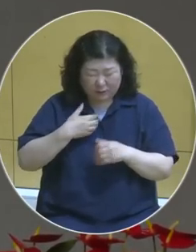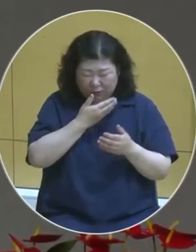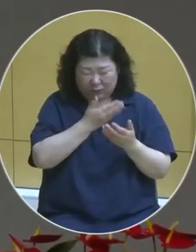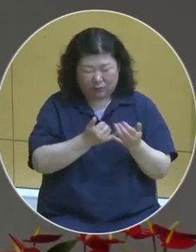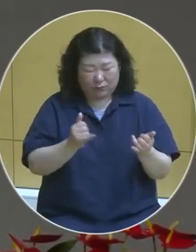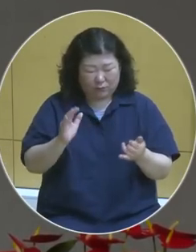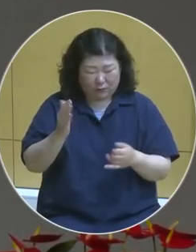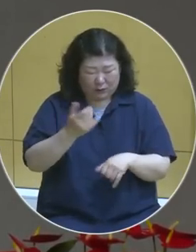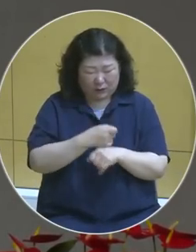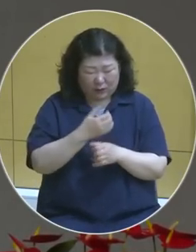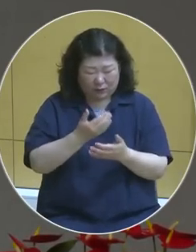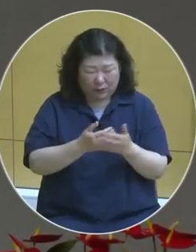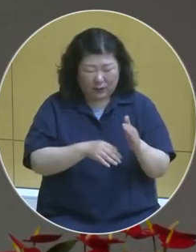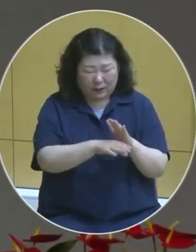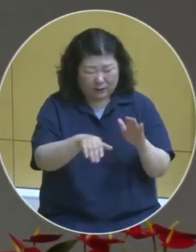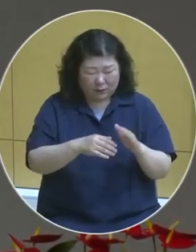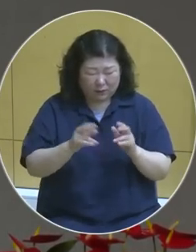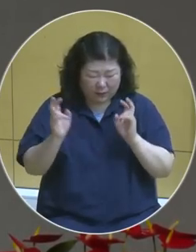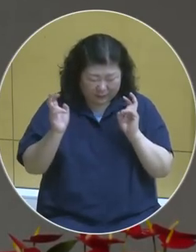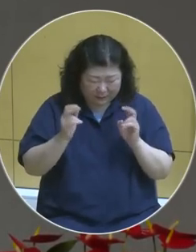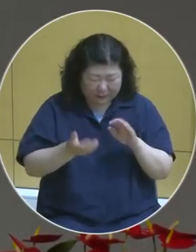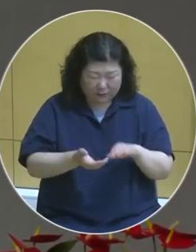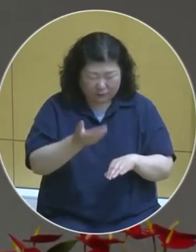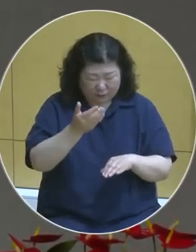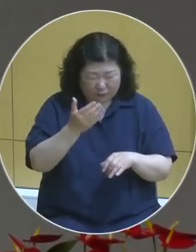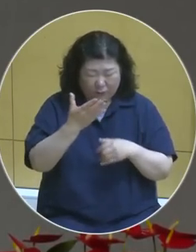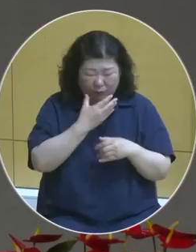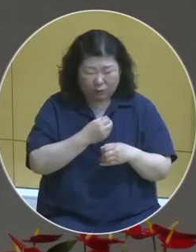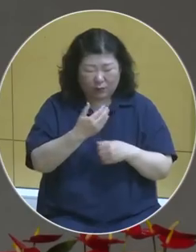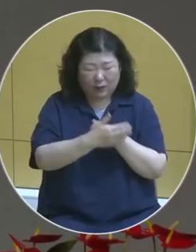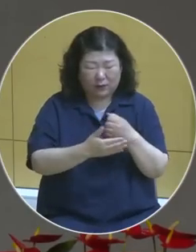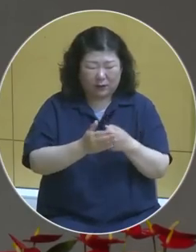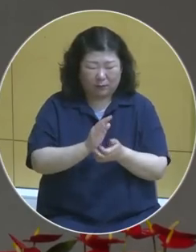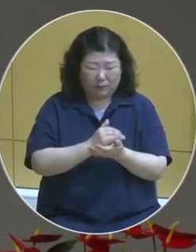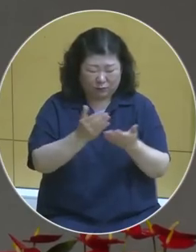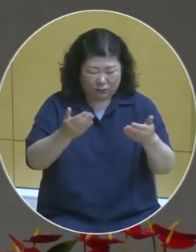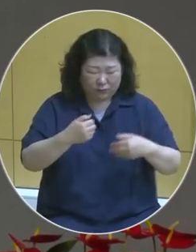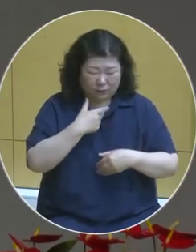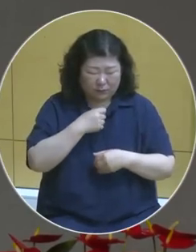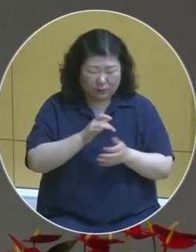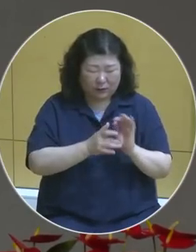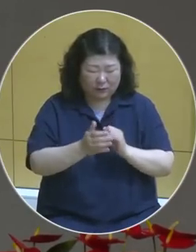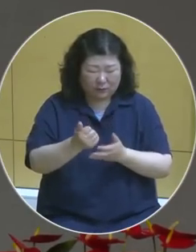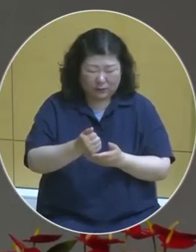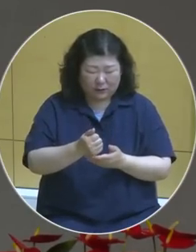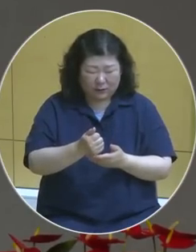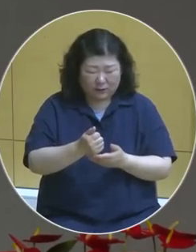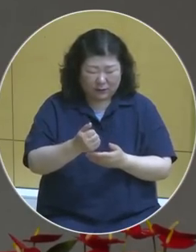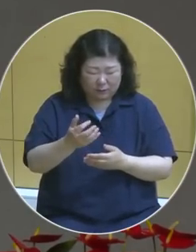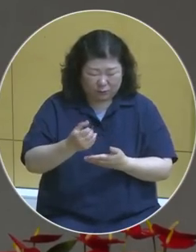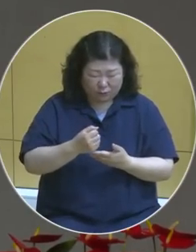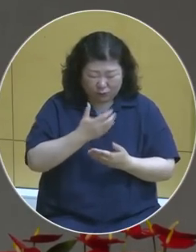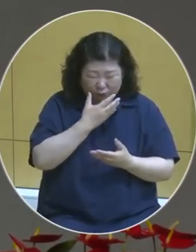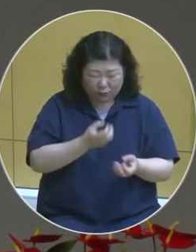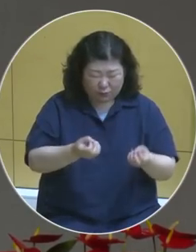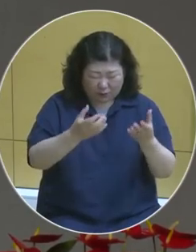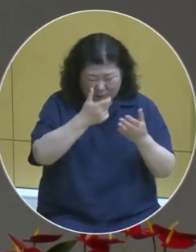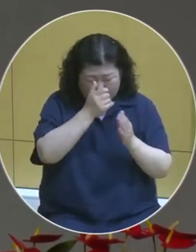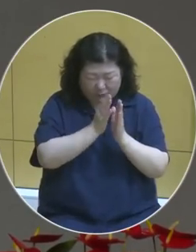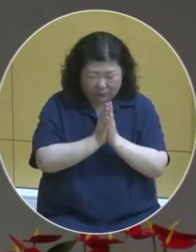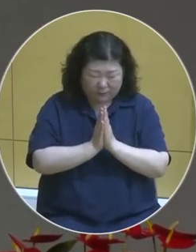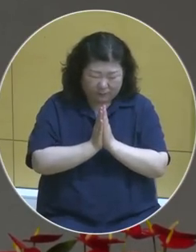주시옵소서. 가정과 직장 위에도 복과 은혜를 베풀어 주시기를 원하옵고 예수님의 이름으로 축복하며